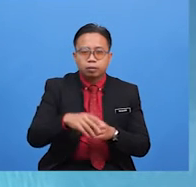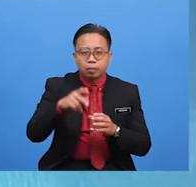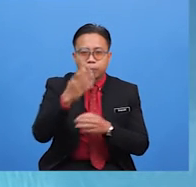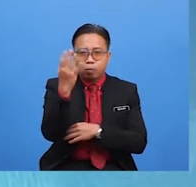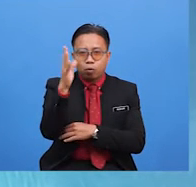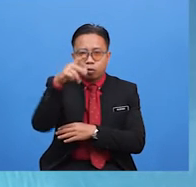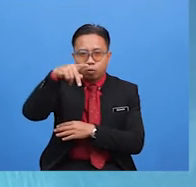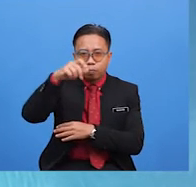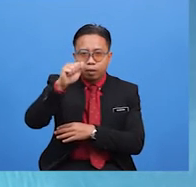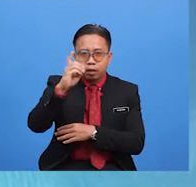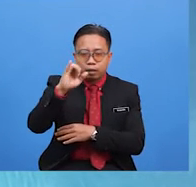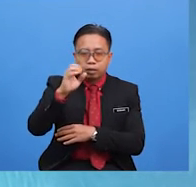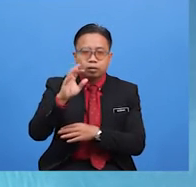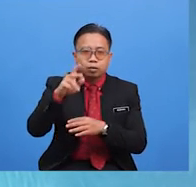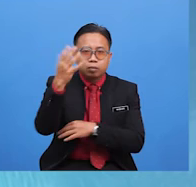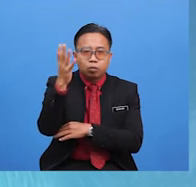padi.